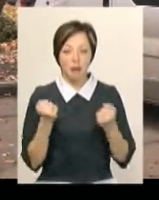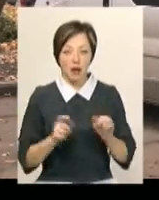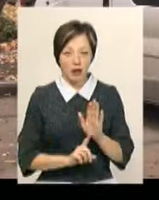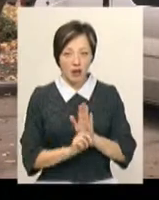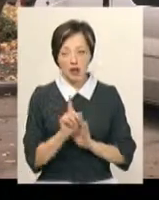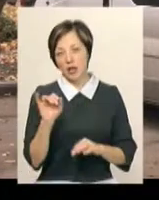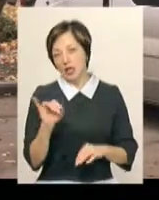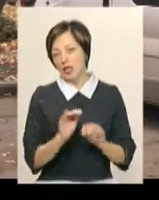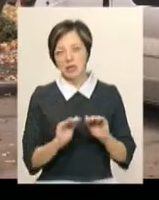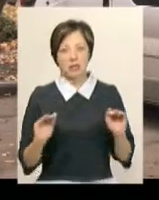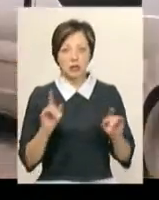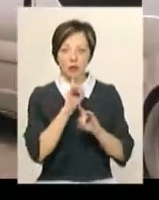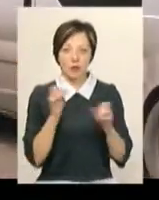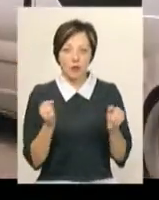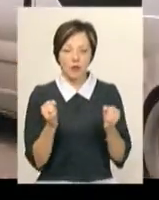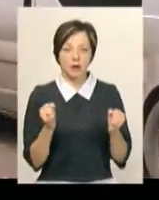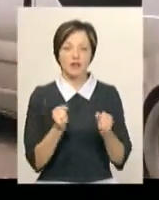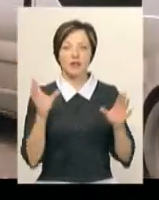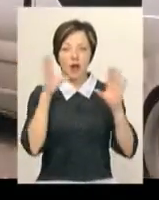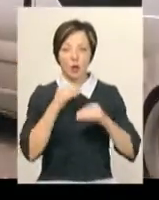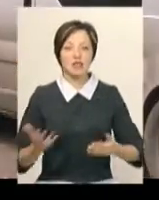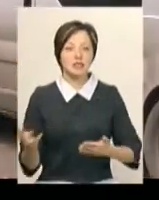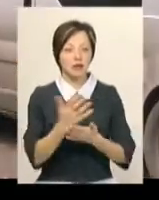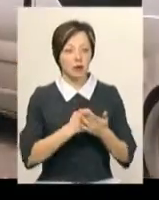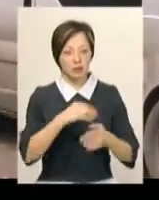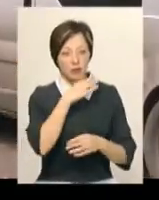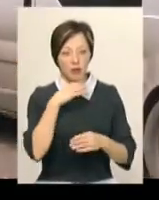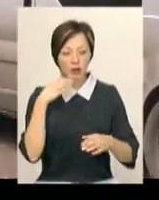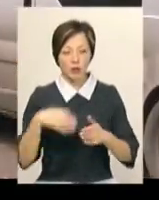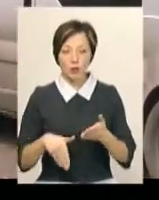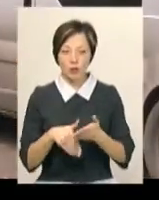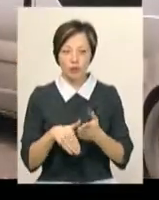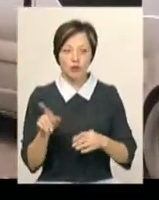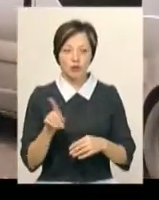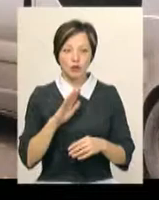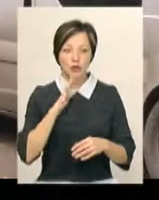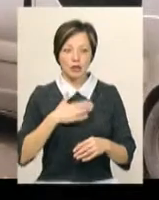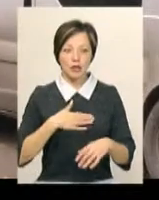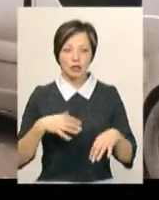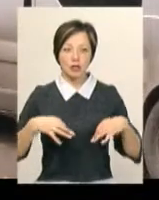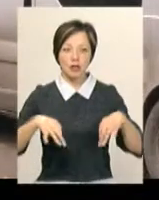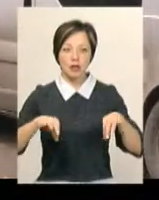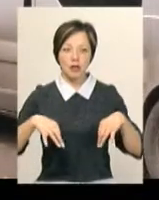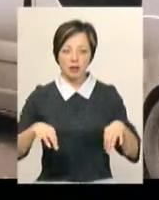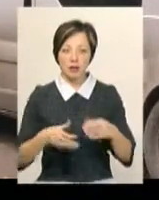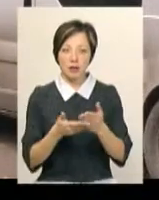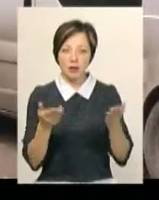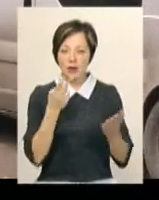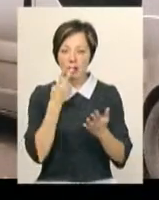і дітки не будуть мерзнути. Вдалося зібрати настільки багато допомоги, що наш транспорт, як ви